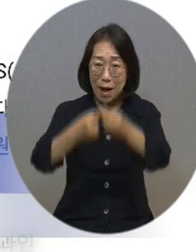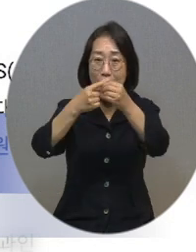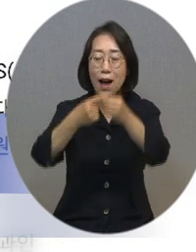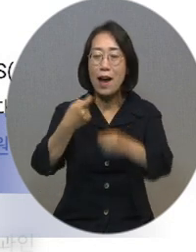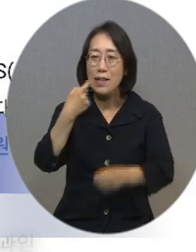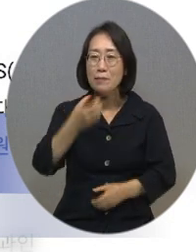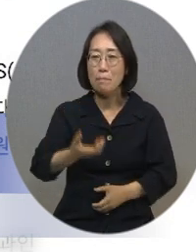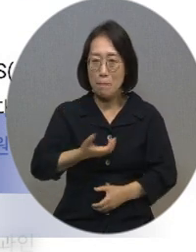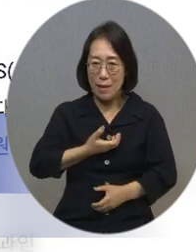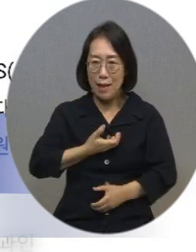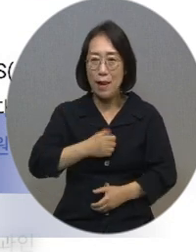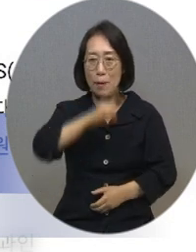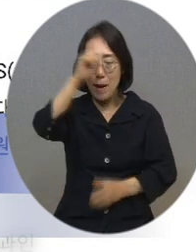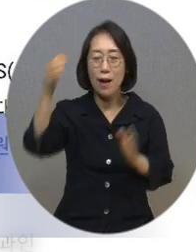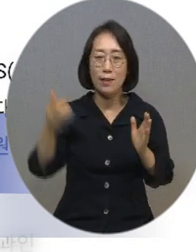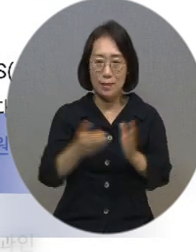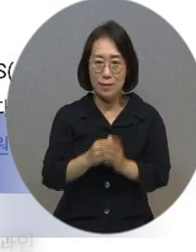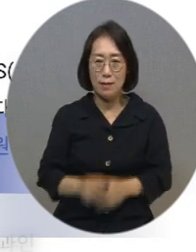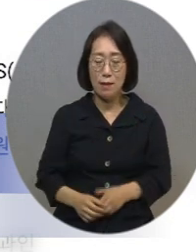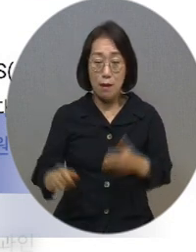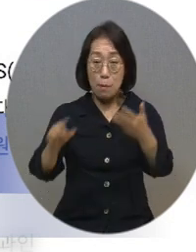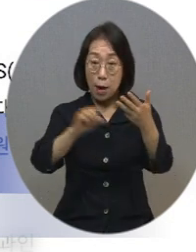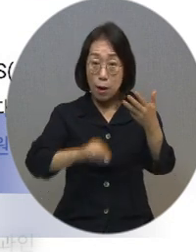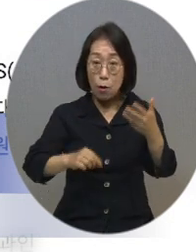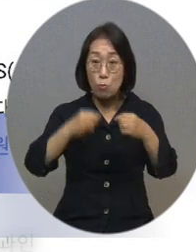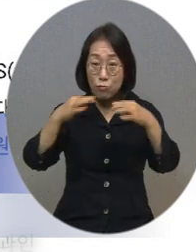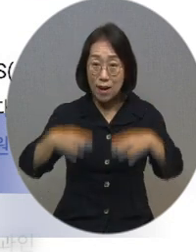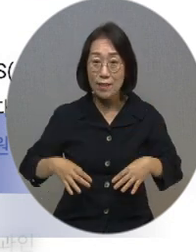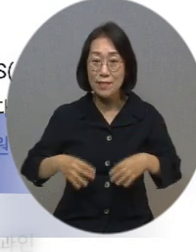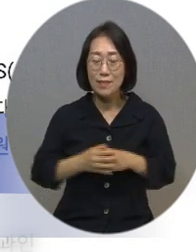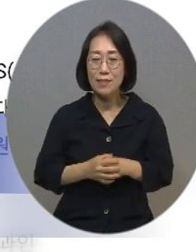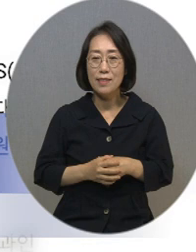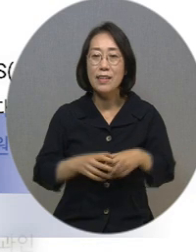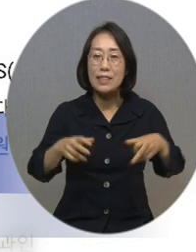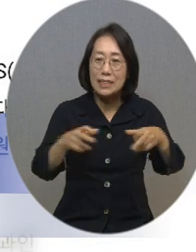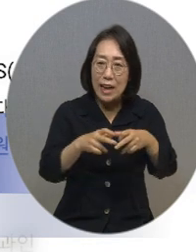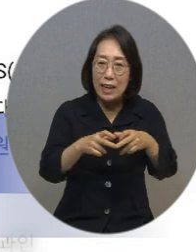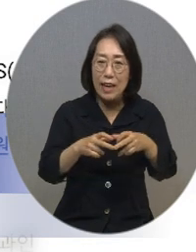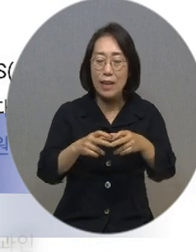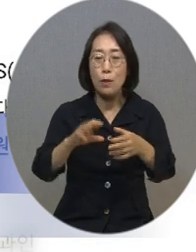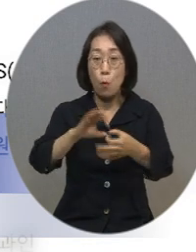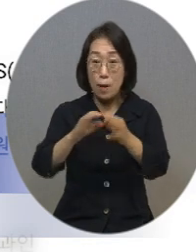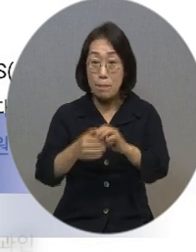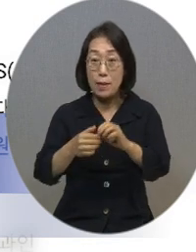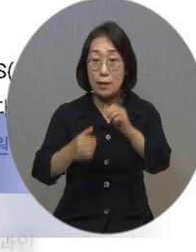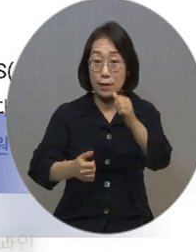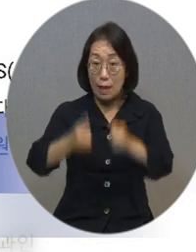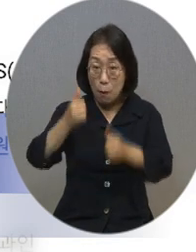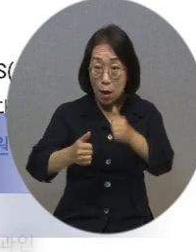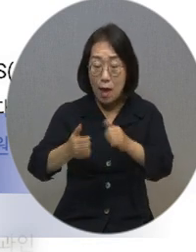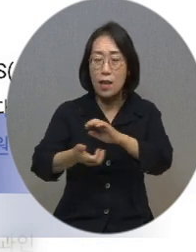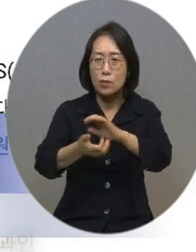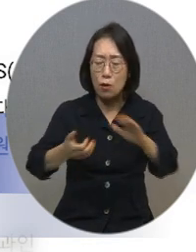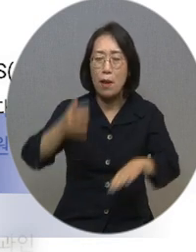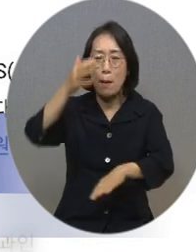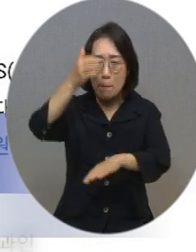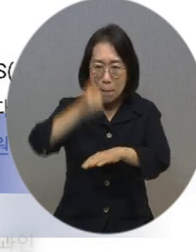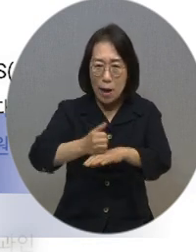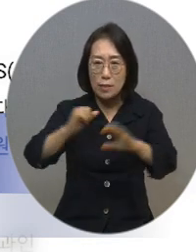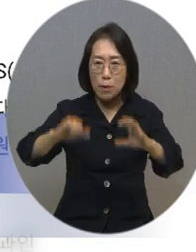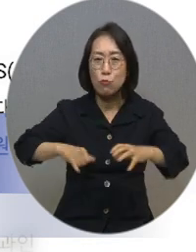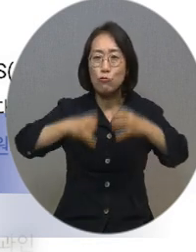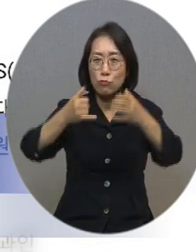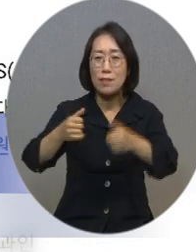습니다 이번 대회는 오는 8월 프랑스 파리에서 열리는 파리 패럴림픽을 앞두고 개최되는 마지막 국제 대회라는